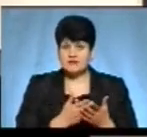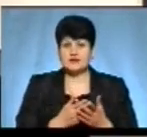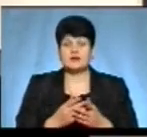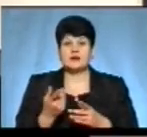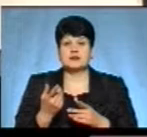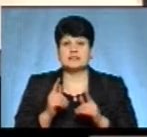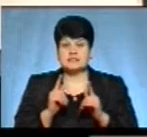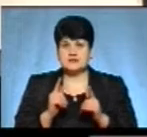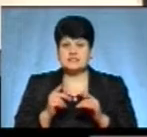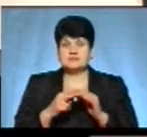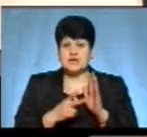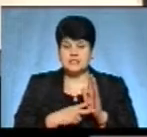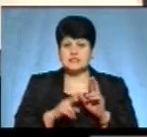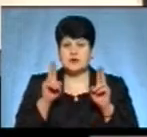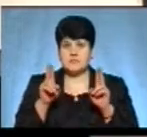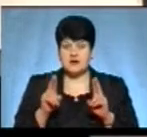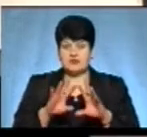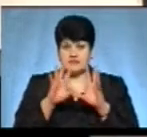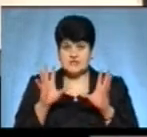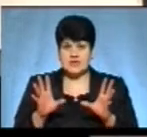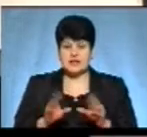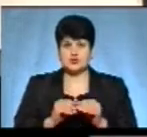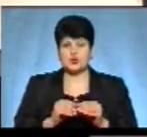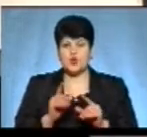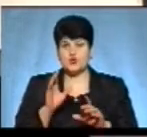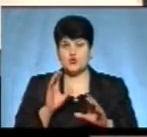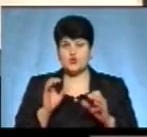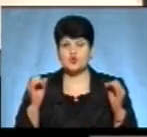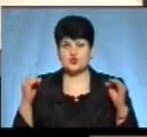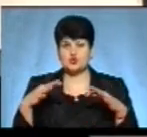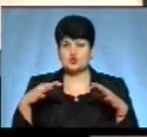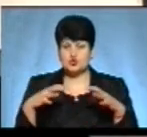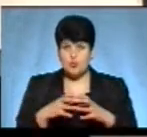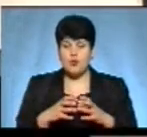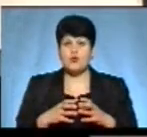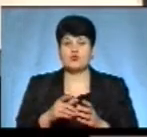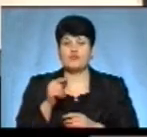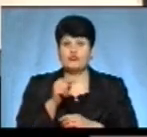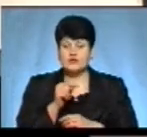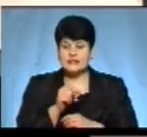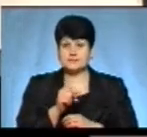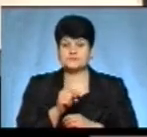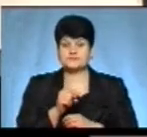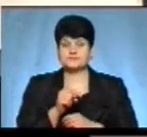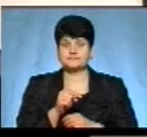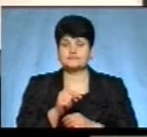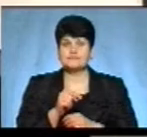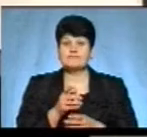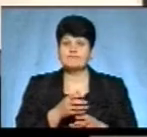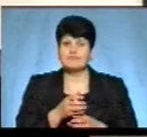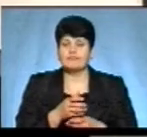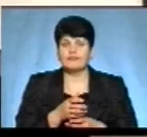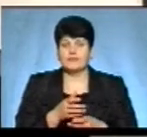право, 18-те право 4-го Вселенського собору, інші нормативні канони. Вони якби